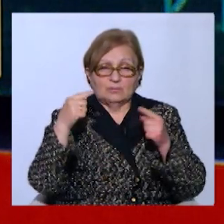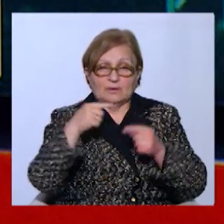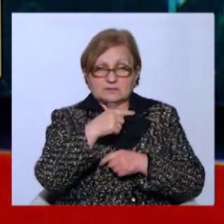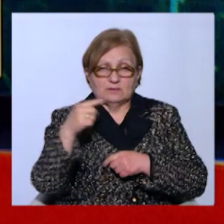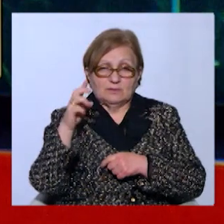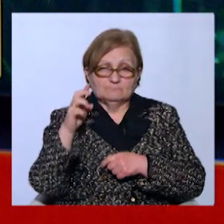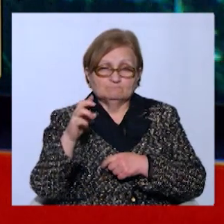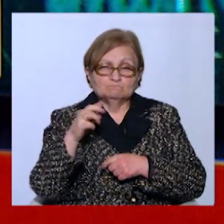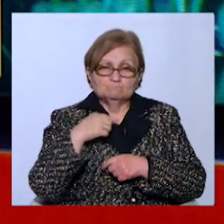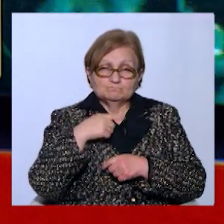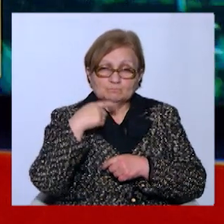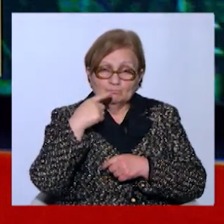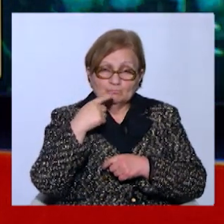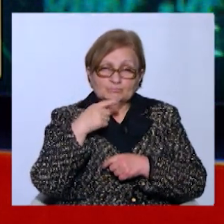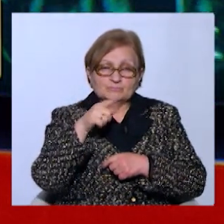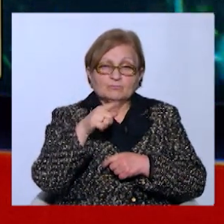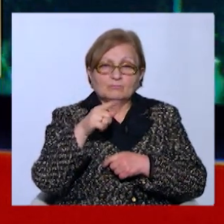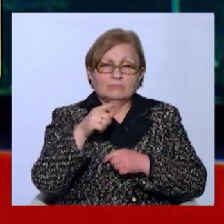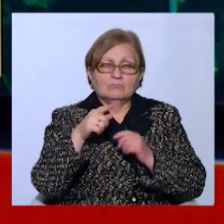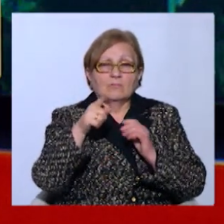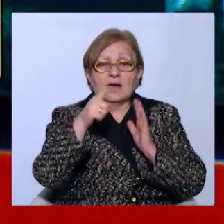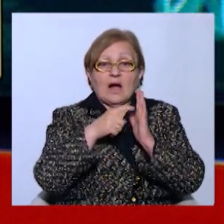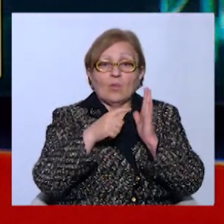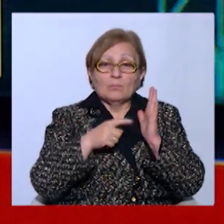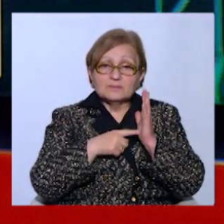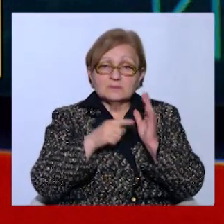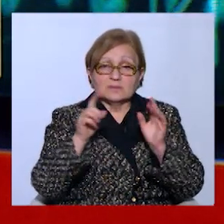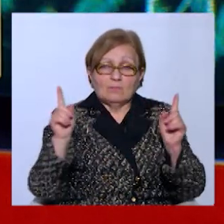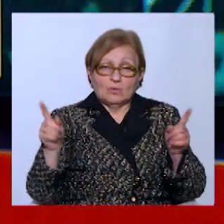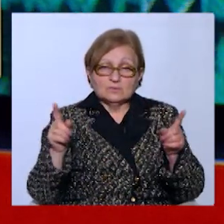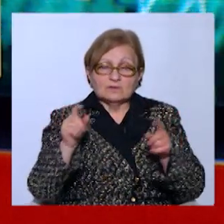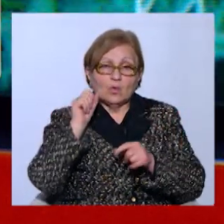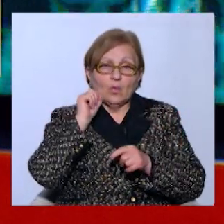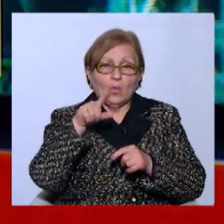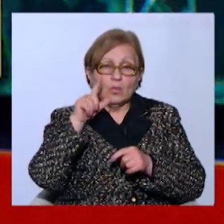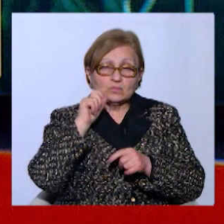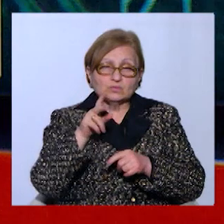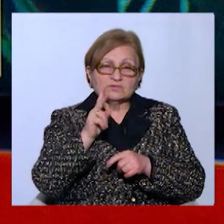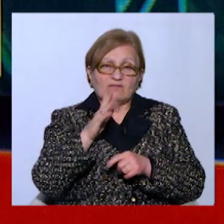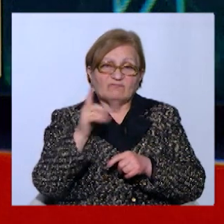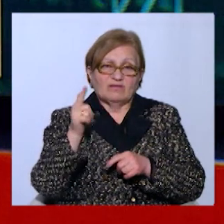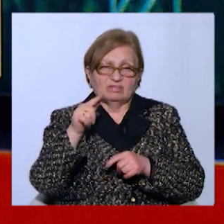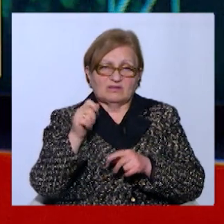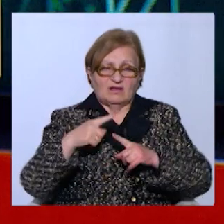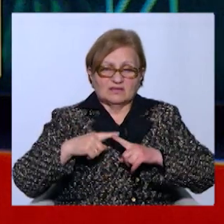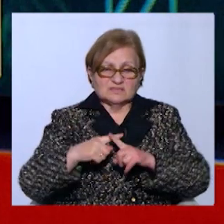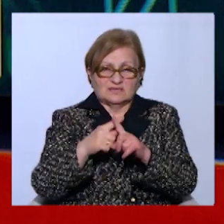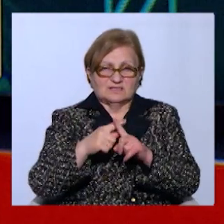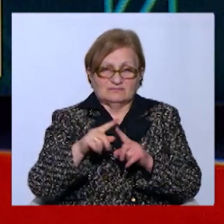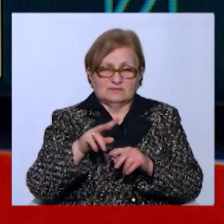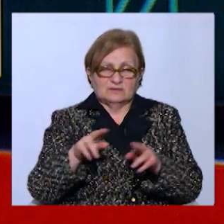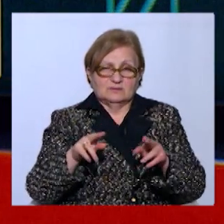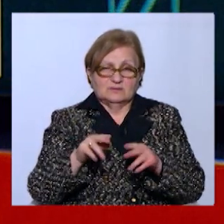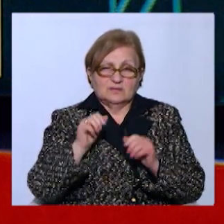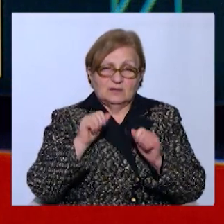b-ს მაშინ ვიტყვით რომ მონაკვეთი გაყოფილია ოქროს თანაფარდობით აი ოქროს კვეთა ამაში ძირითადად აი მაგალითად 8 სანტიმეტრიანი